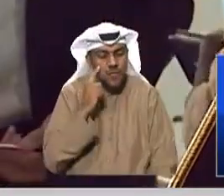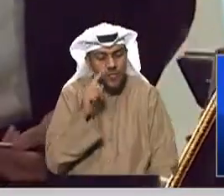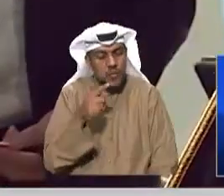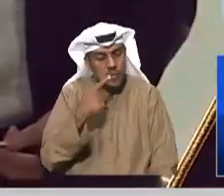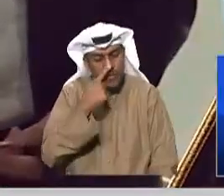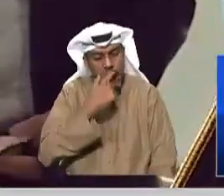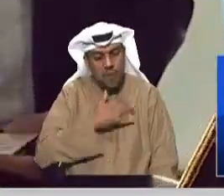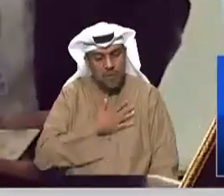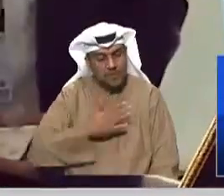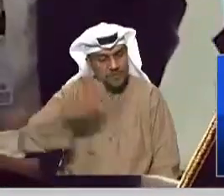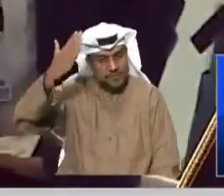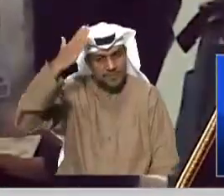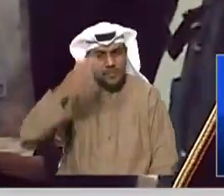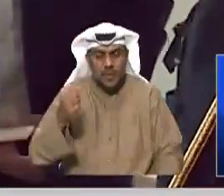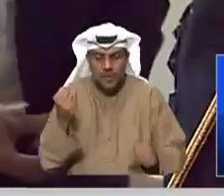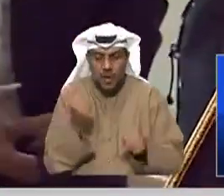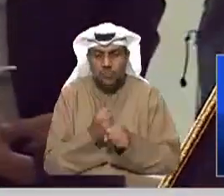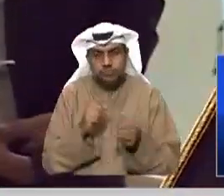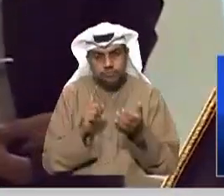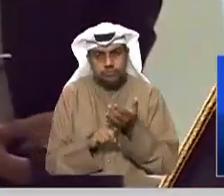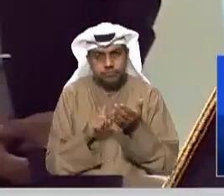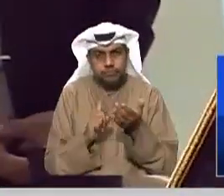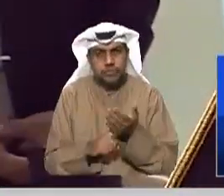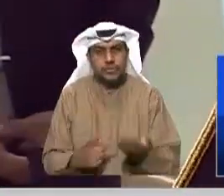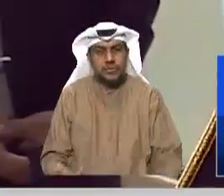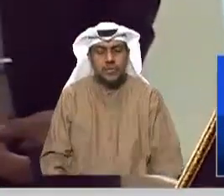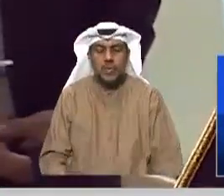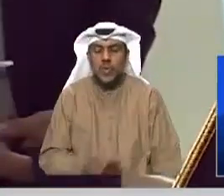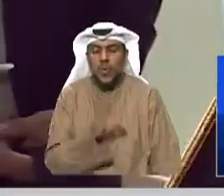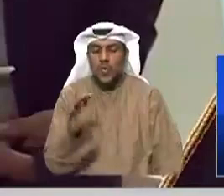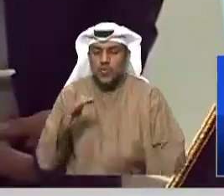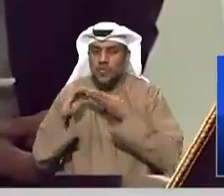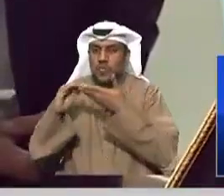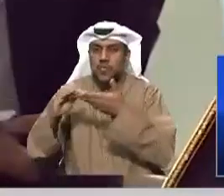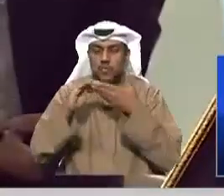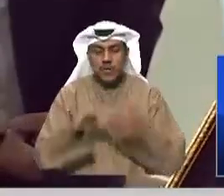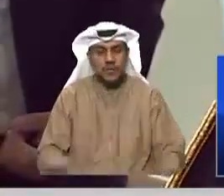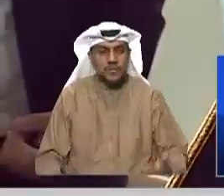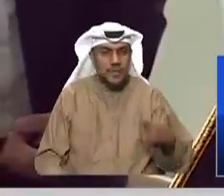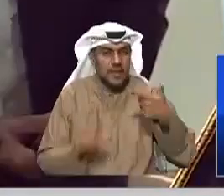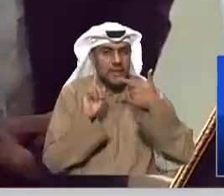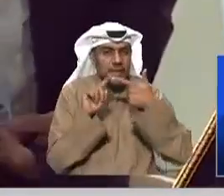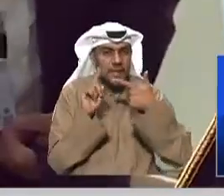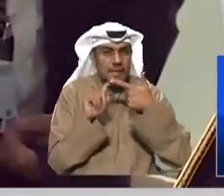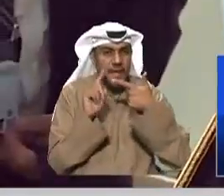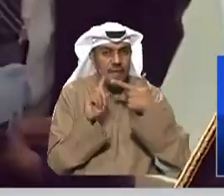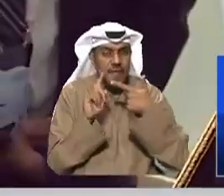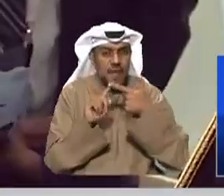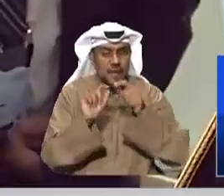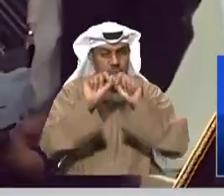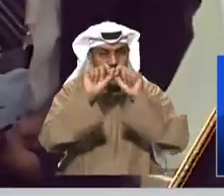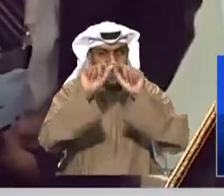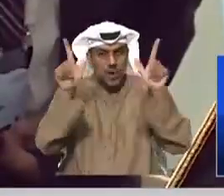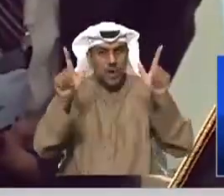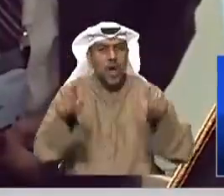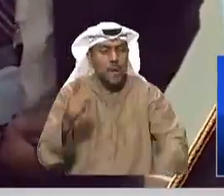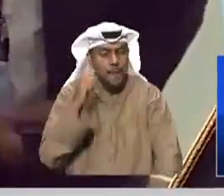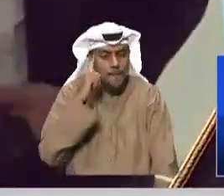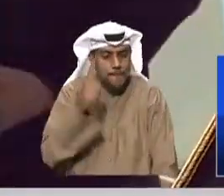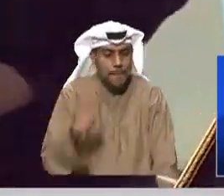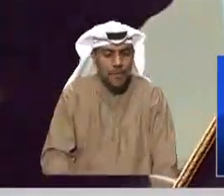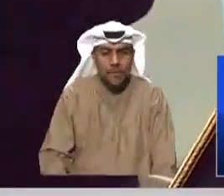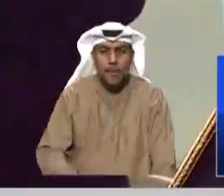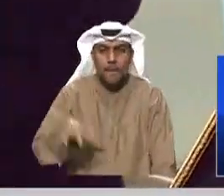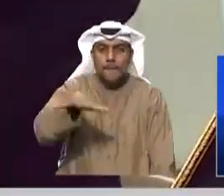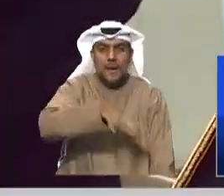يتم عملها بشكل جدي وتأخذ في عين الاعتبار مصالح الجميع. الأمر الثاني أنه هذه دلالة كبيرة على أنه هذه الدول المشاركة